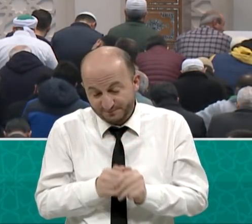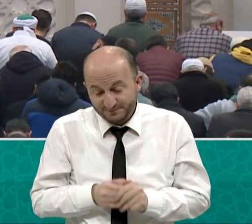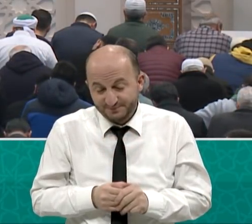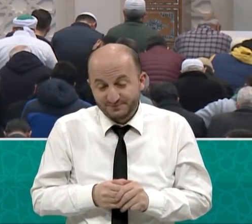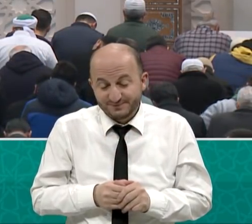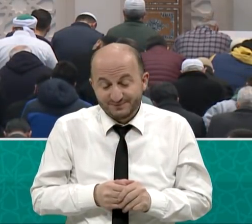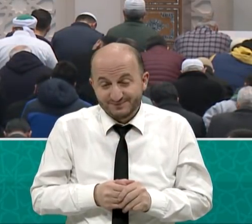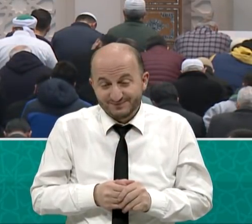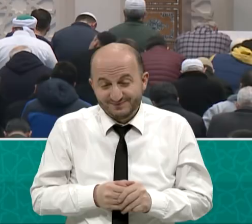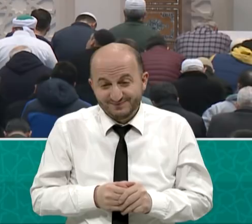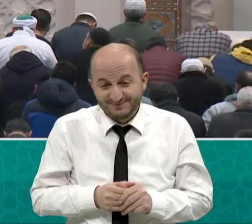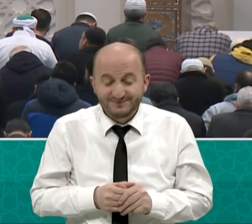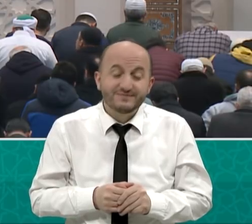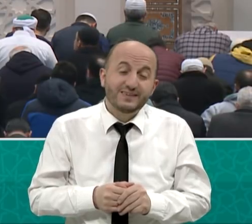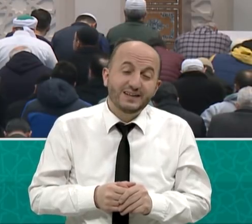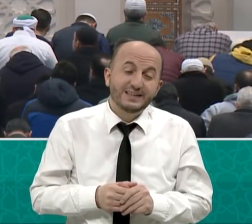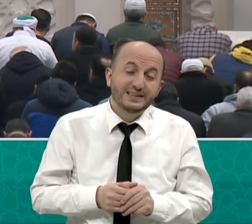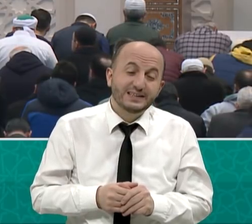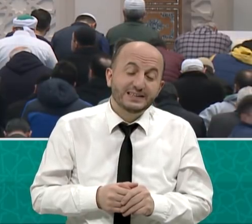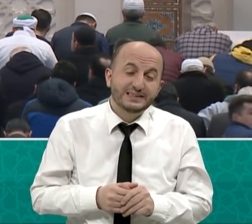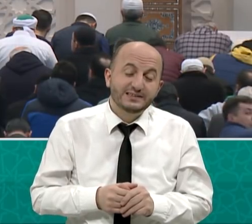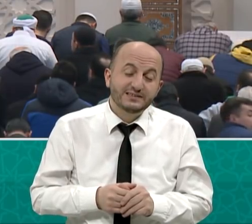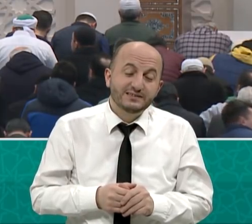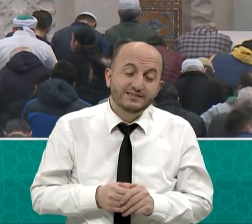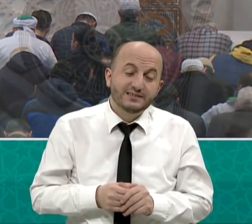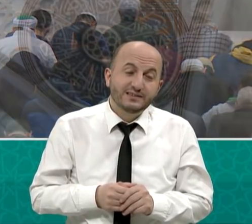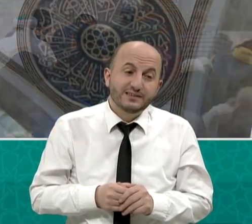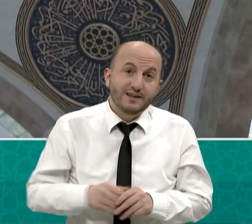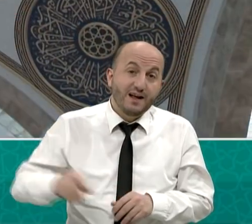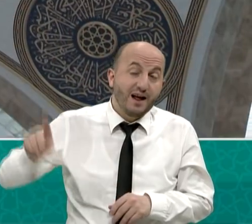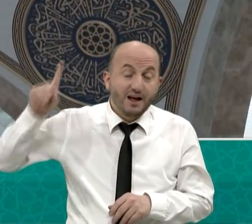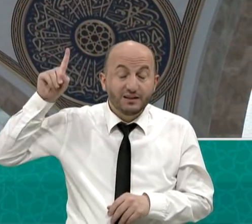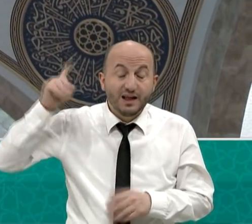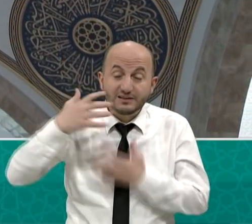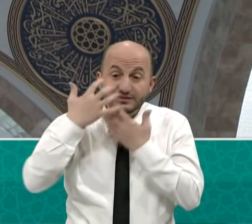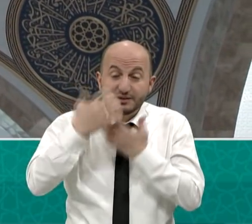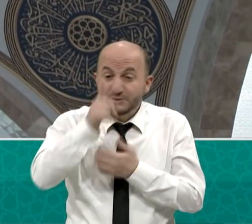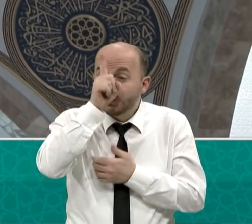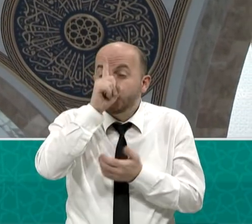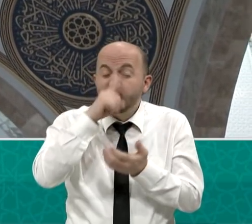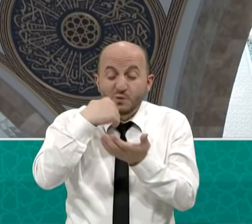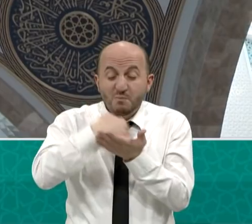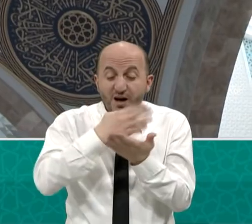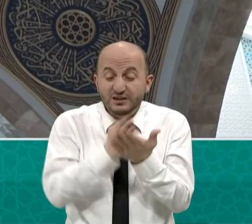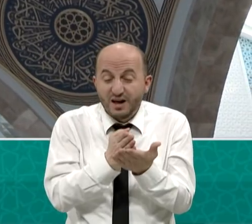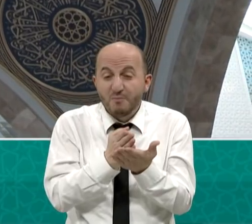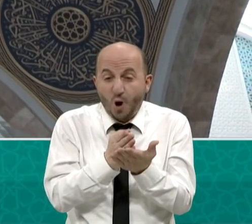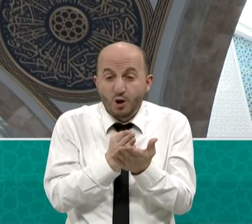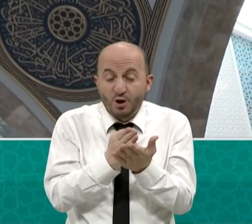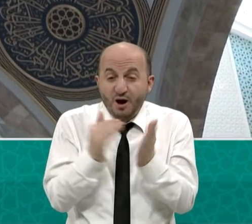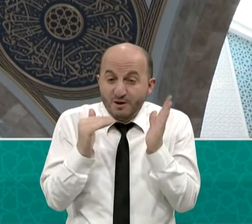Rahmeti cealallahu rahmete mi'ete cüz'in. Allah rahmeti 100 parçaya böldü